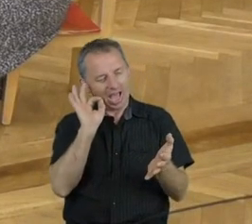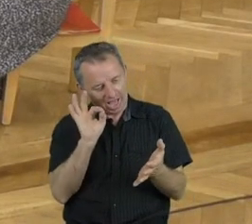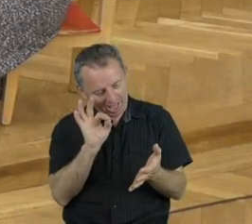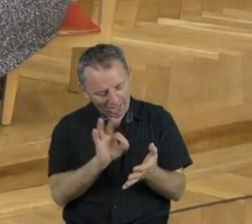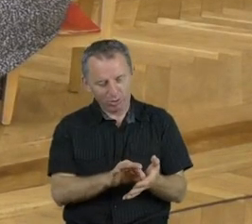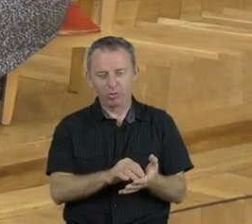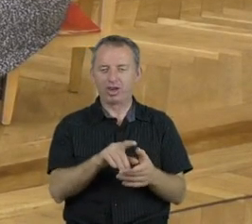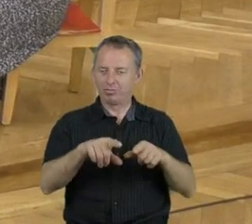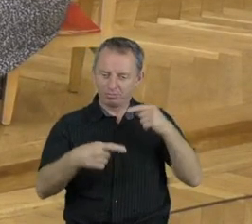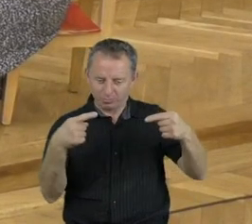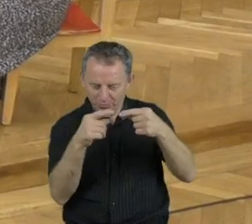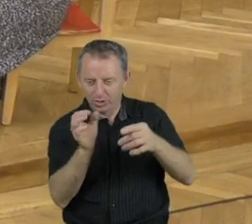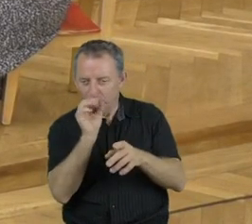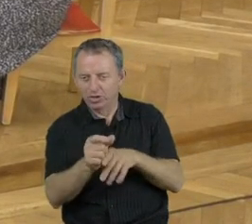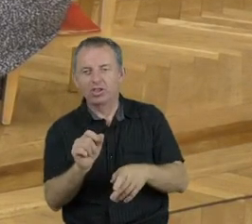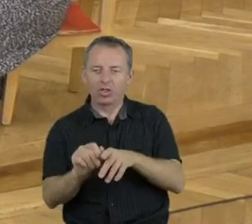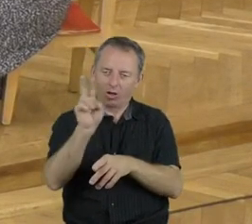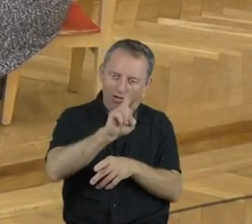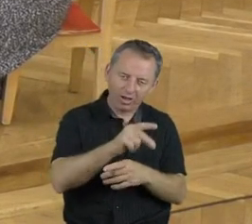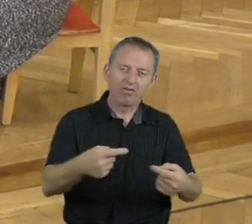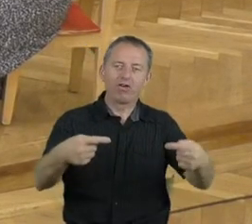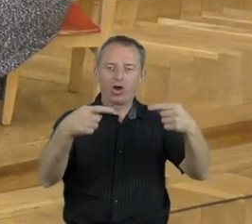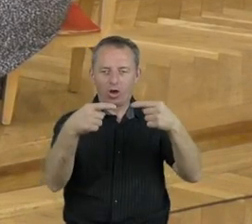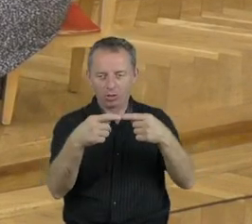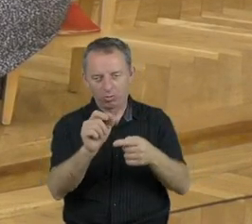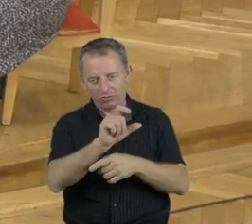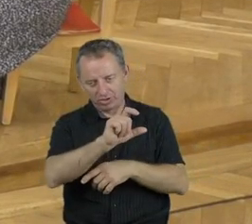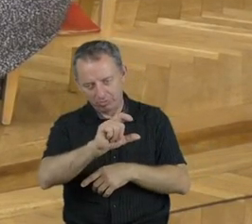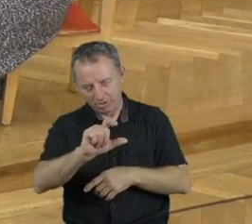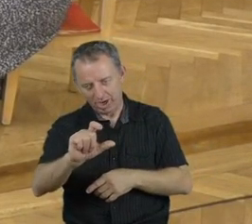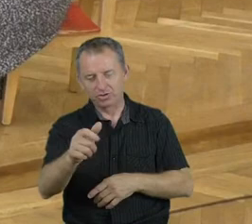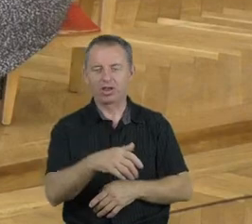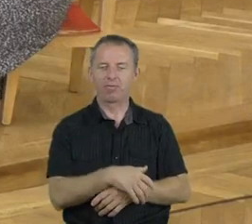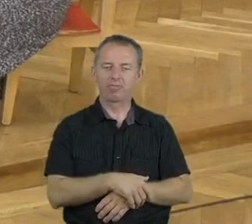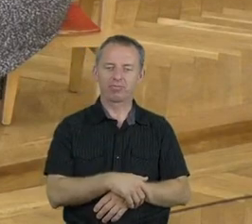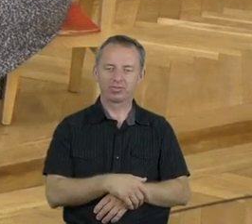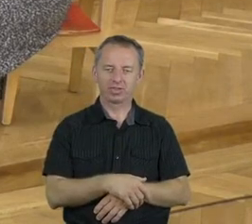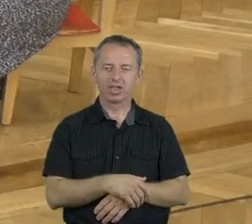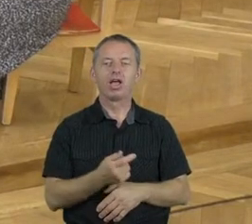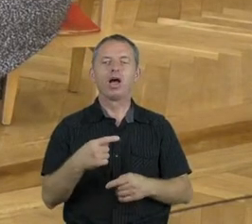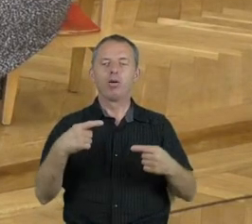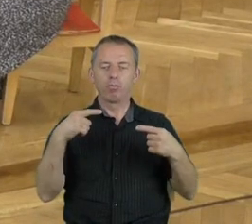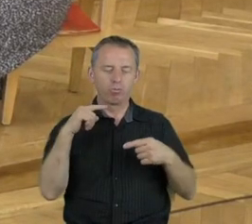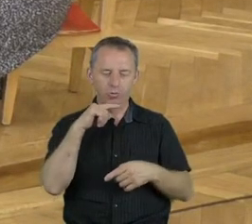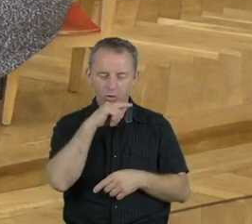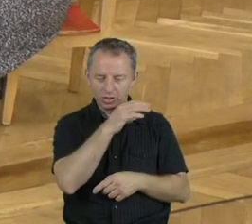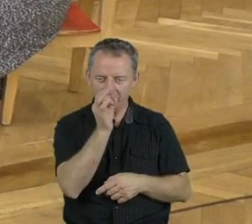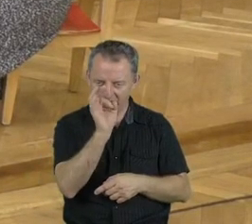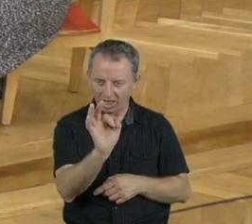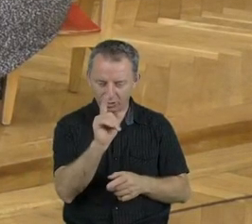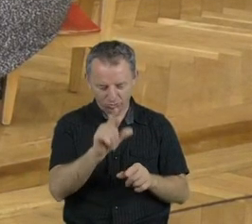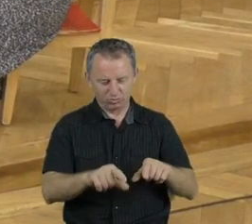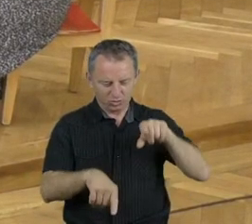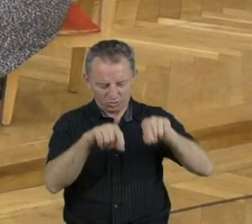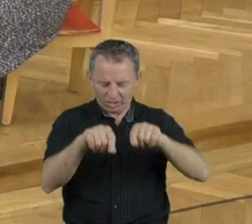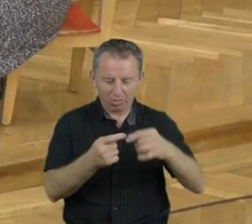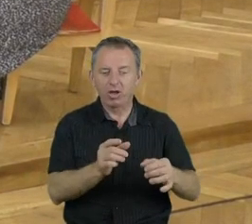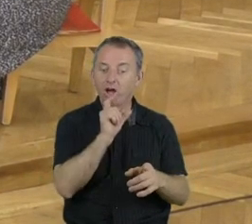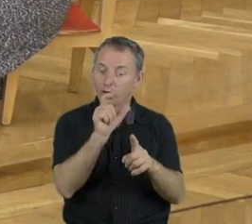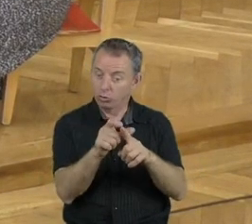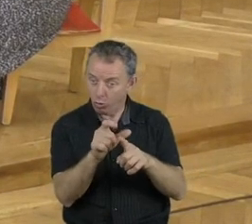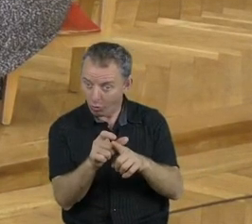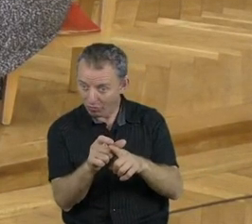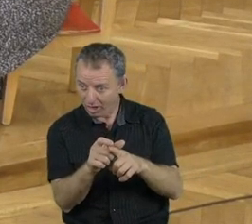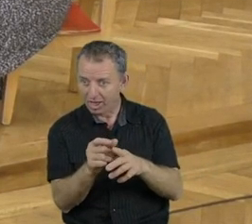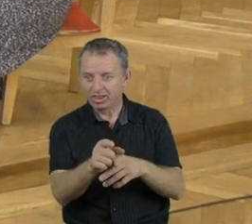które trafiały do kogoś i w odpowiednim czasie. I potrafił je tak dobrze dobrać, że ta